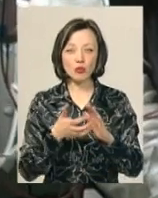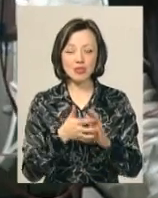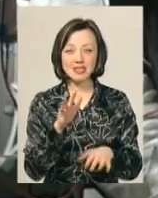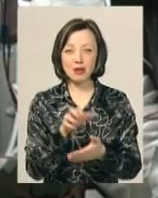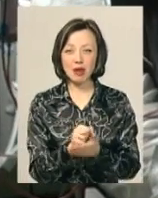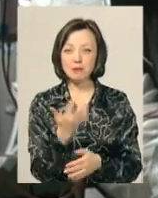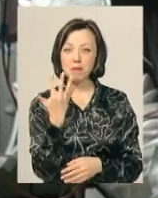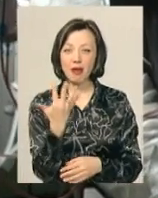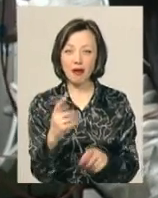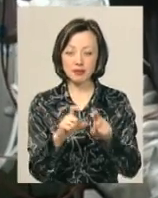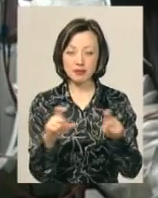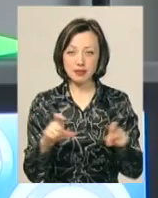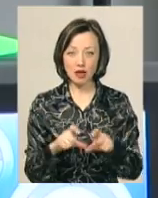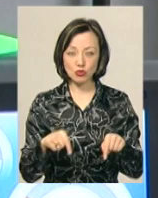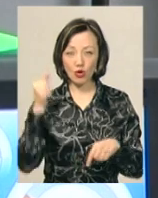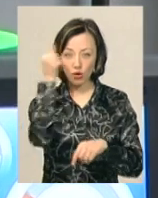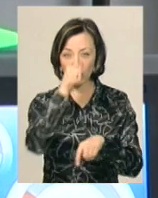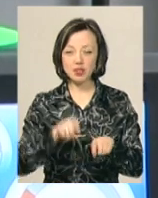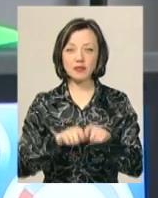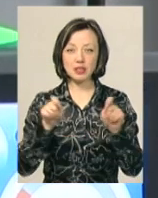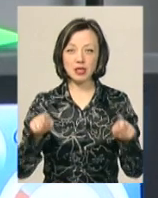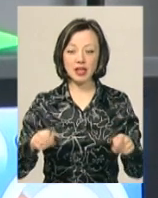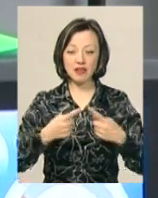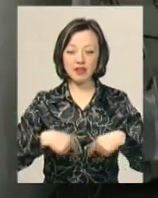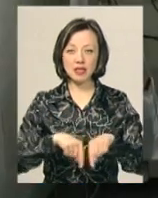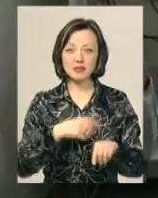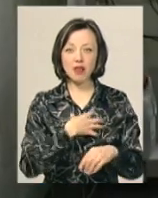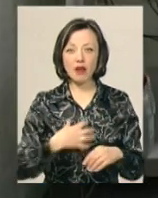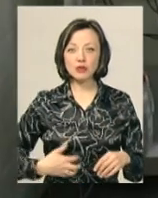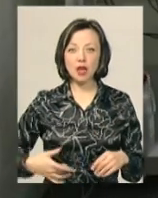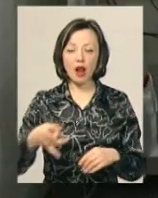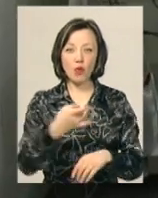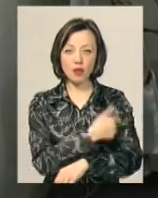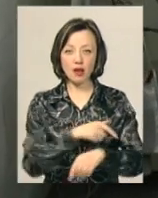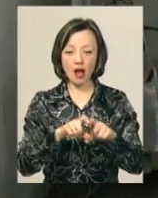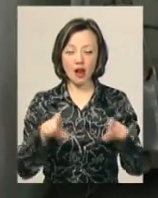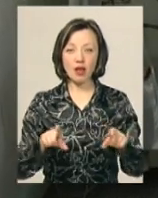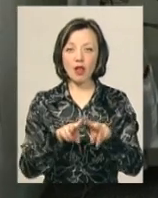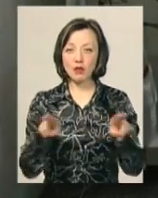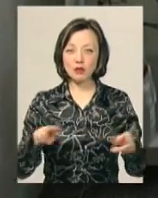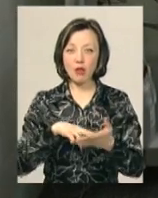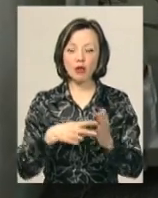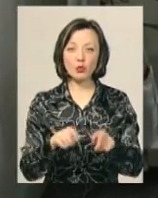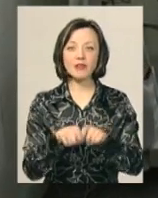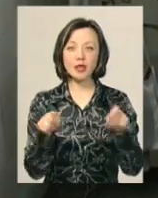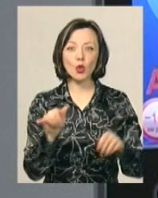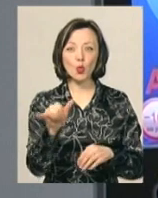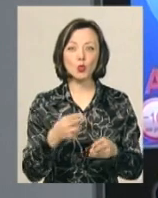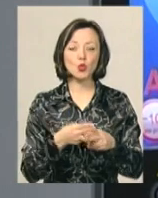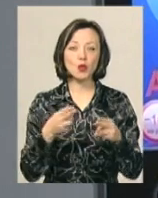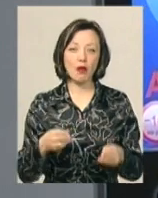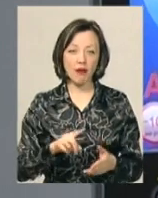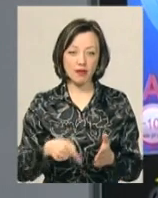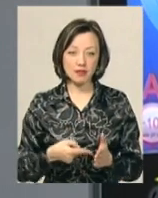займаються 5 медичних закладів. Цьогоріч відкрили гемодіалізне відділення у Славутській районній лікарні. Аналогічне планують відкрити у Дунаївцях. Ірина